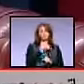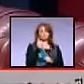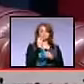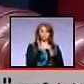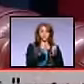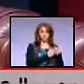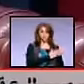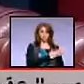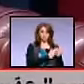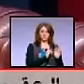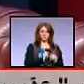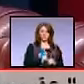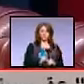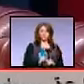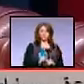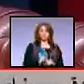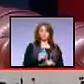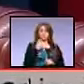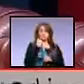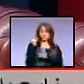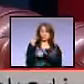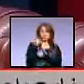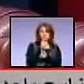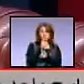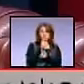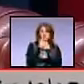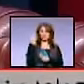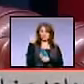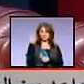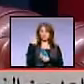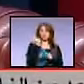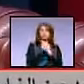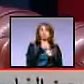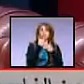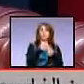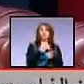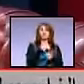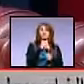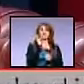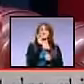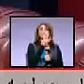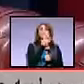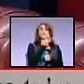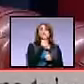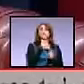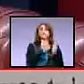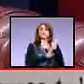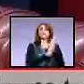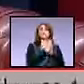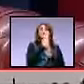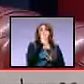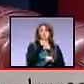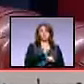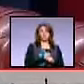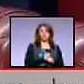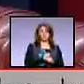الاستاذ يوسف شاهين بالظبط كان الكرسي اللي قدامي. فبعد العرض انا فاكر عمل لي كده. فكانت يعني اول